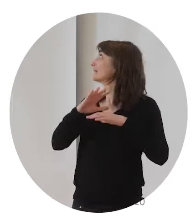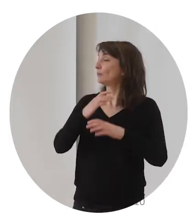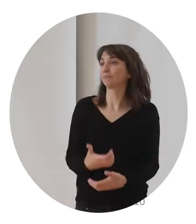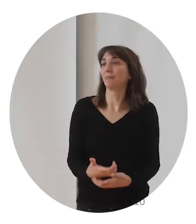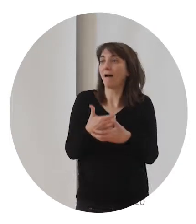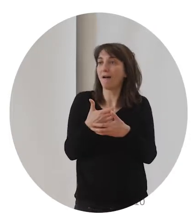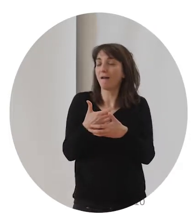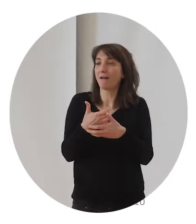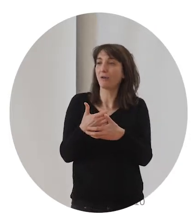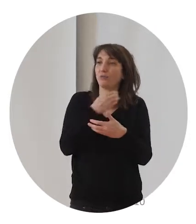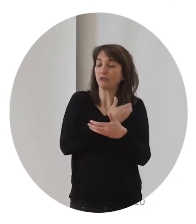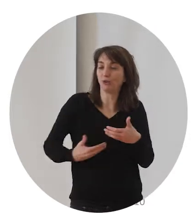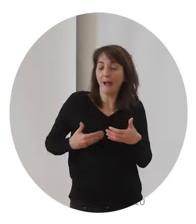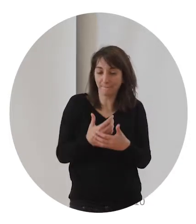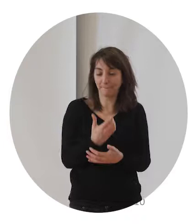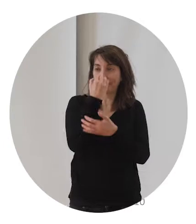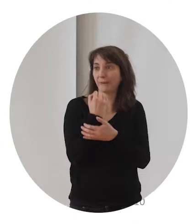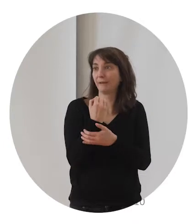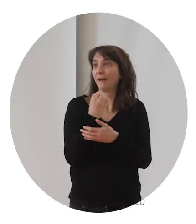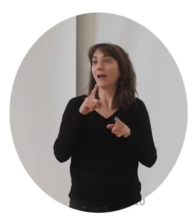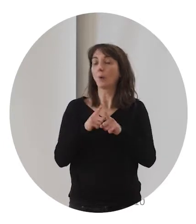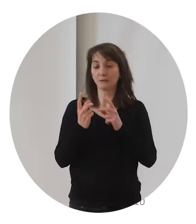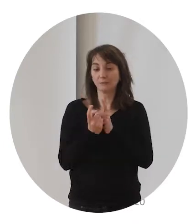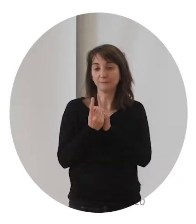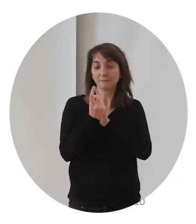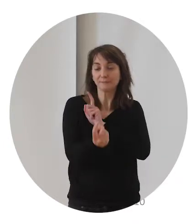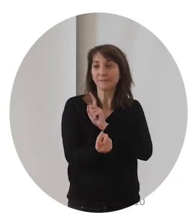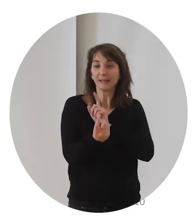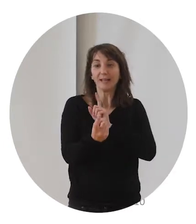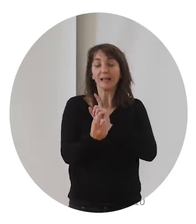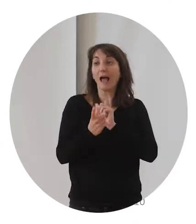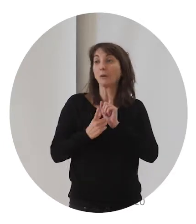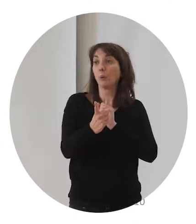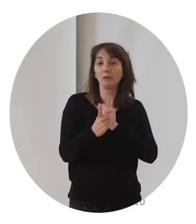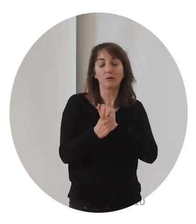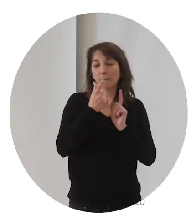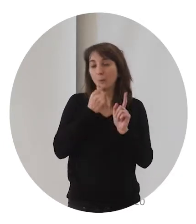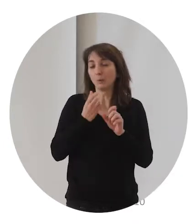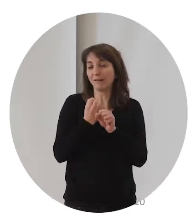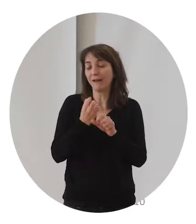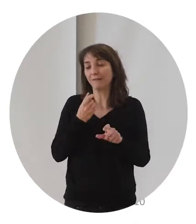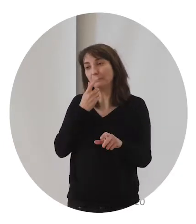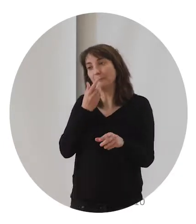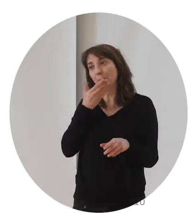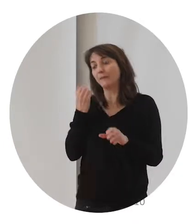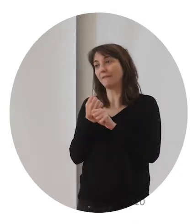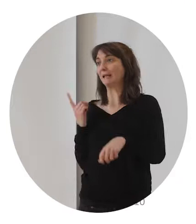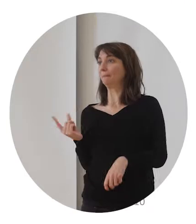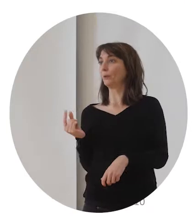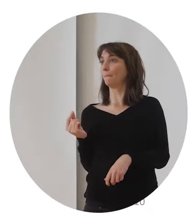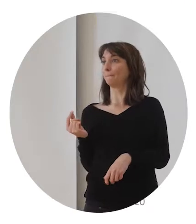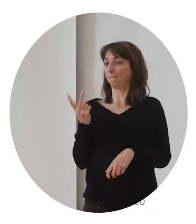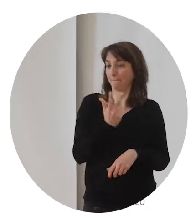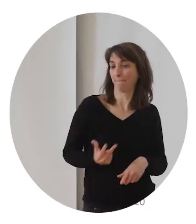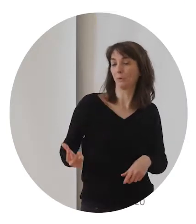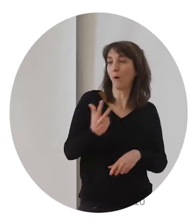ce qui est l'accordage à deux, donc travailler en séance, c'est très intéressant aussi de travailler en binôme lors des séances de psychomotricité, et de